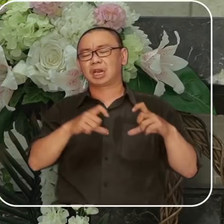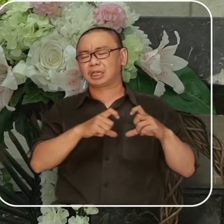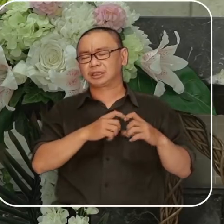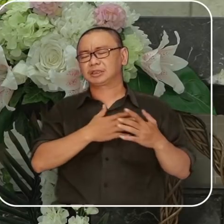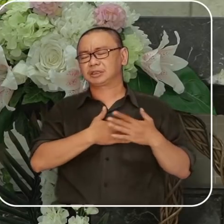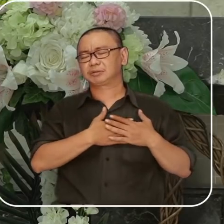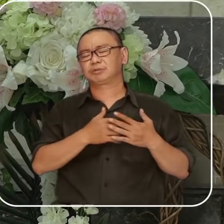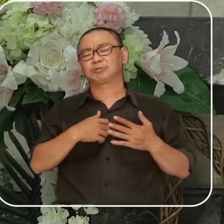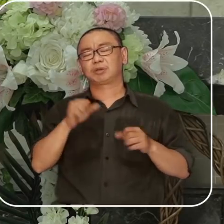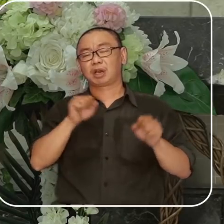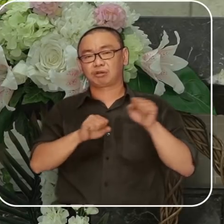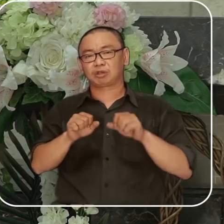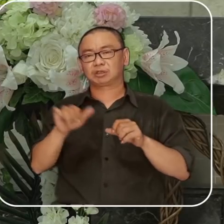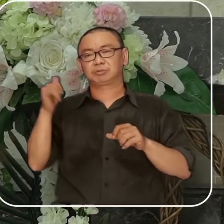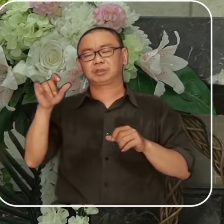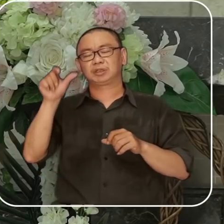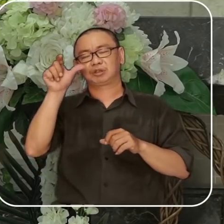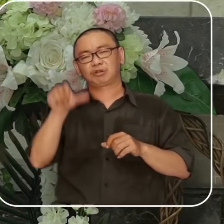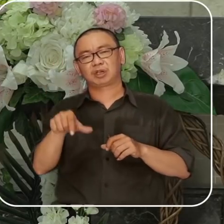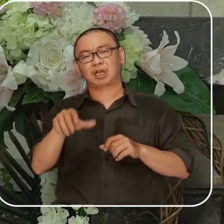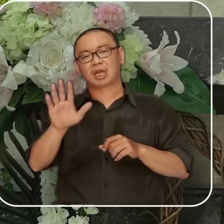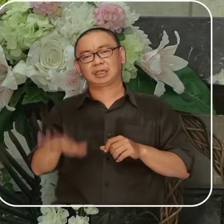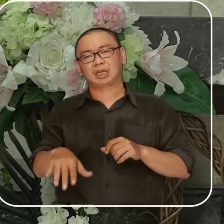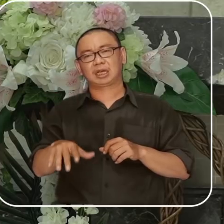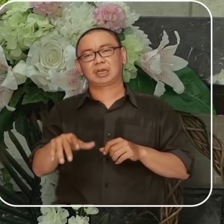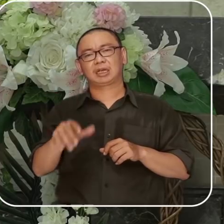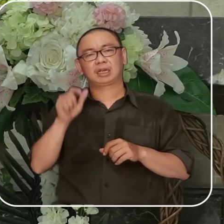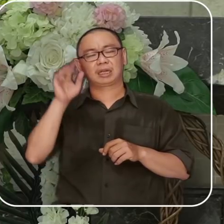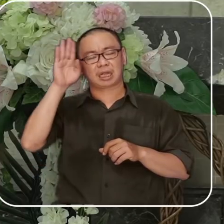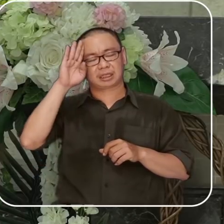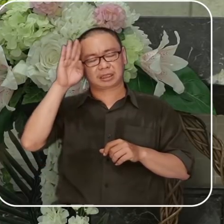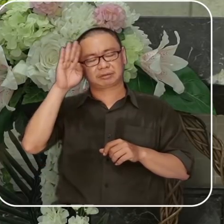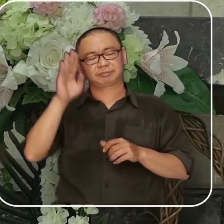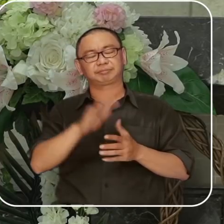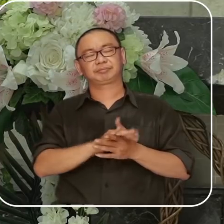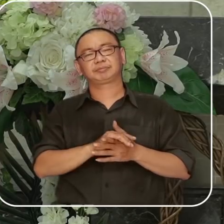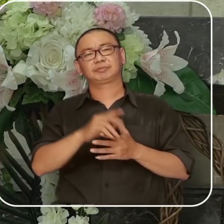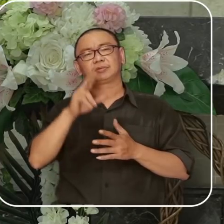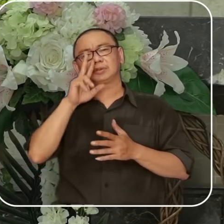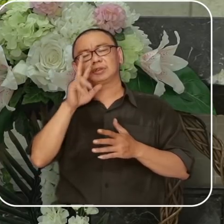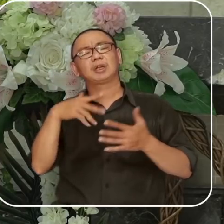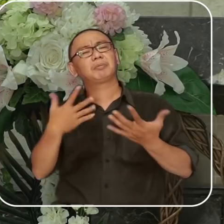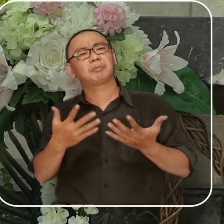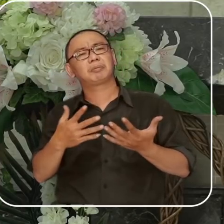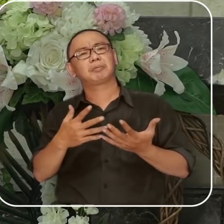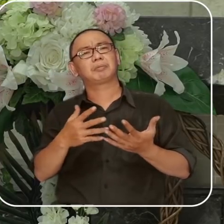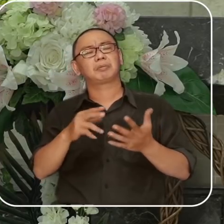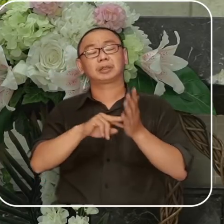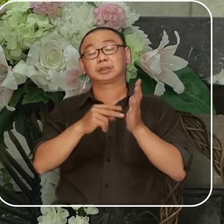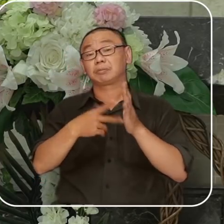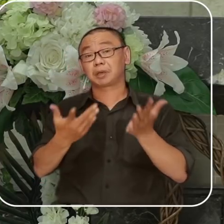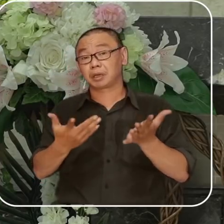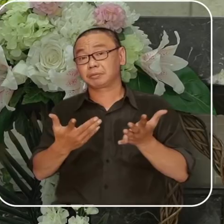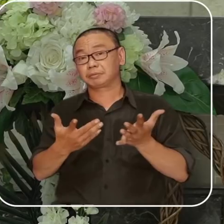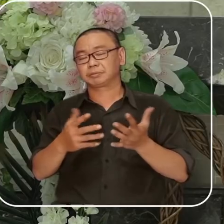berlakulah seperti seorang anak laki-laki. Saudara, apa artinya saudara di situ ya?